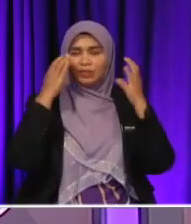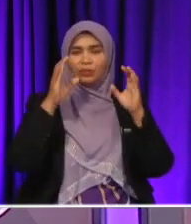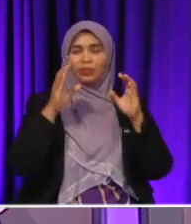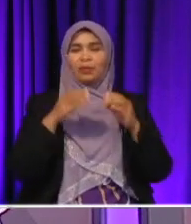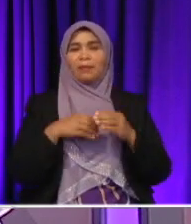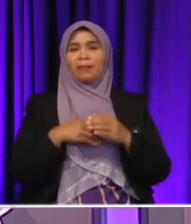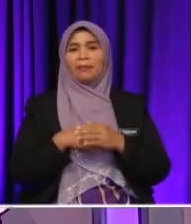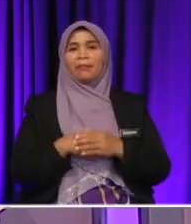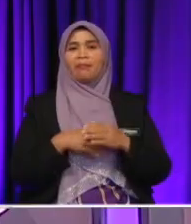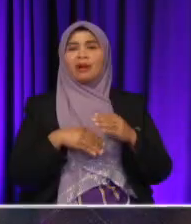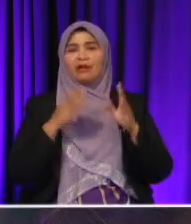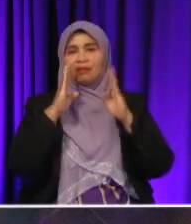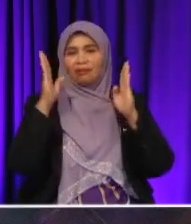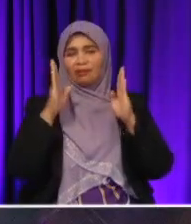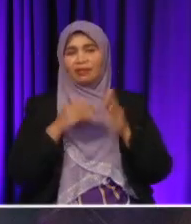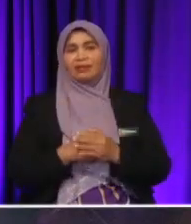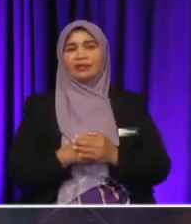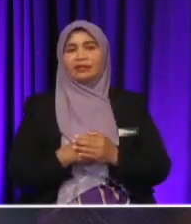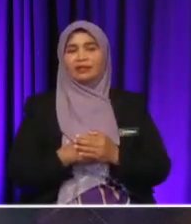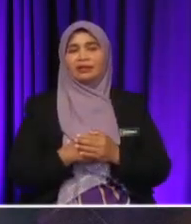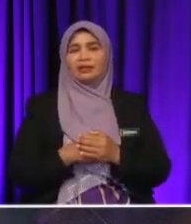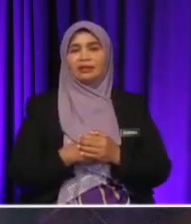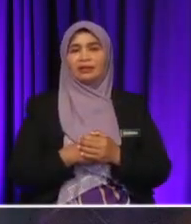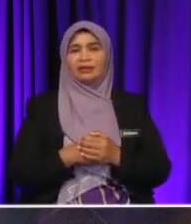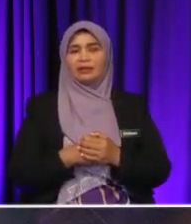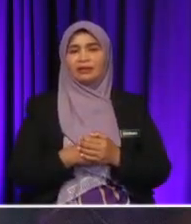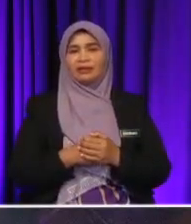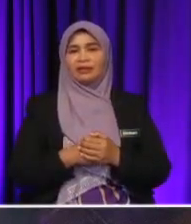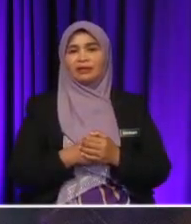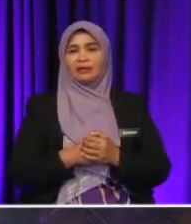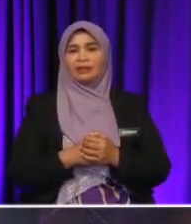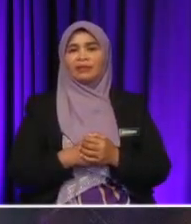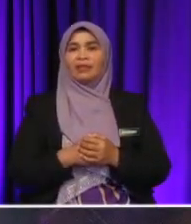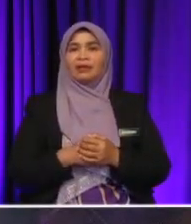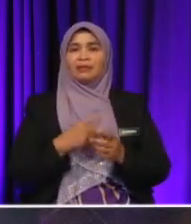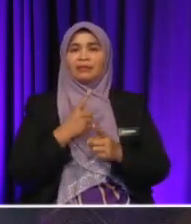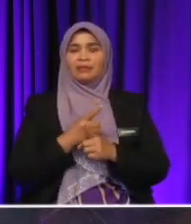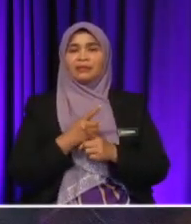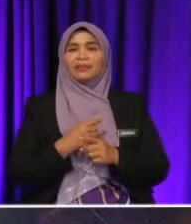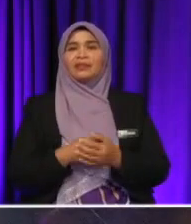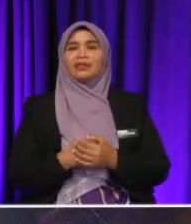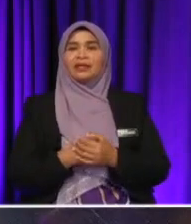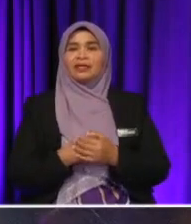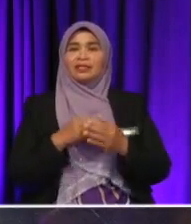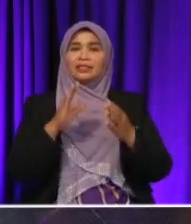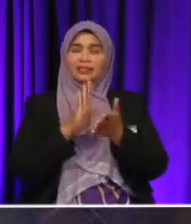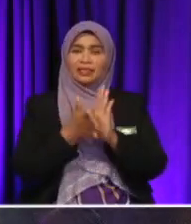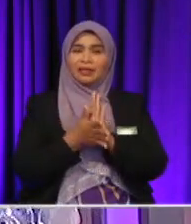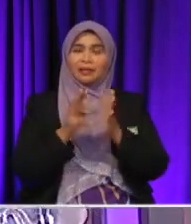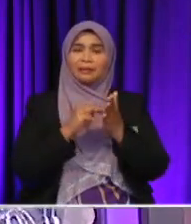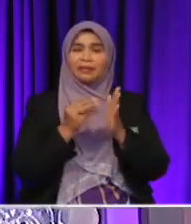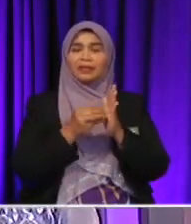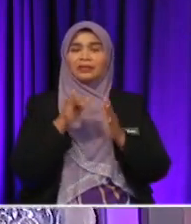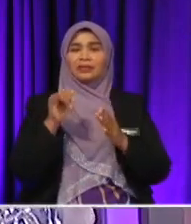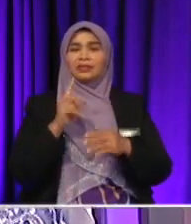kandang kambing mengembek masuk kandang harimau mengaung betul Jadi maksudnya